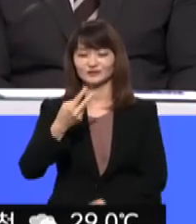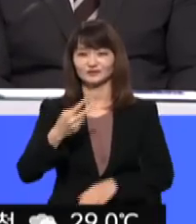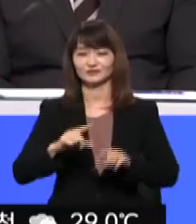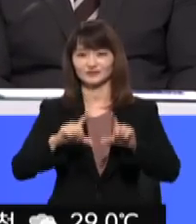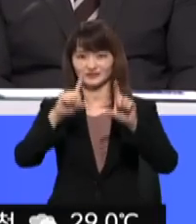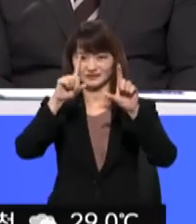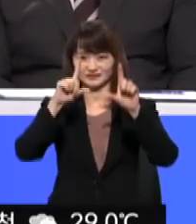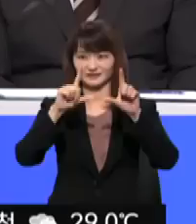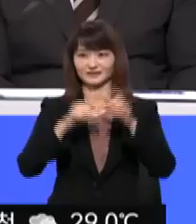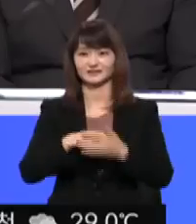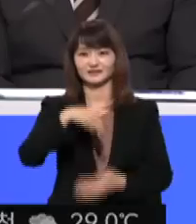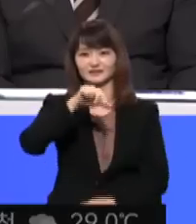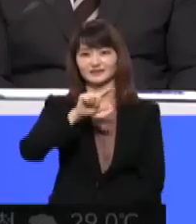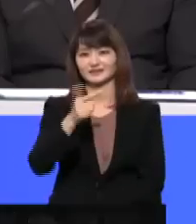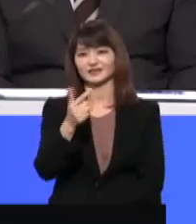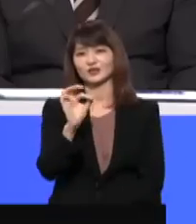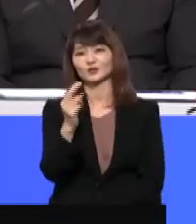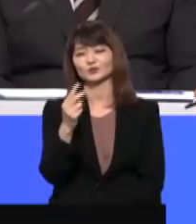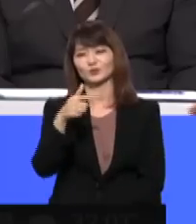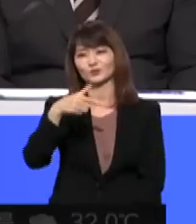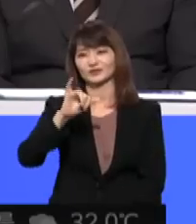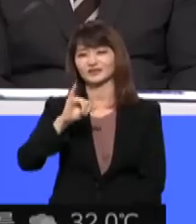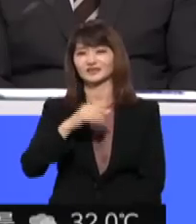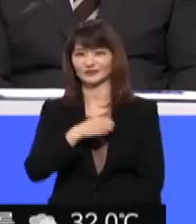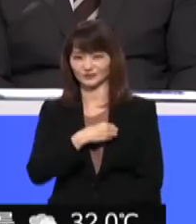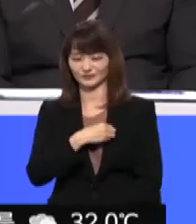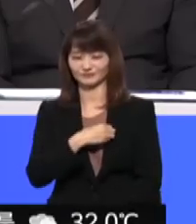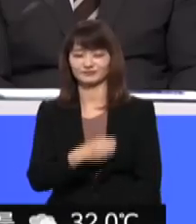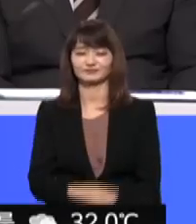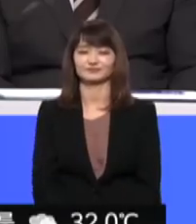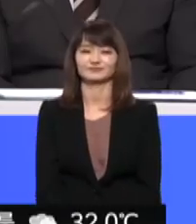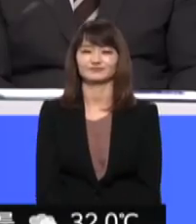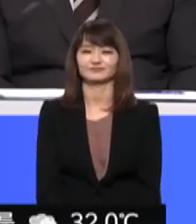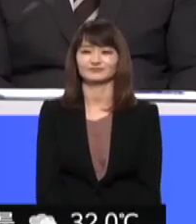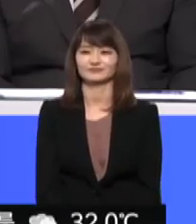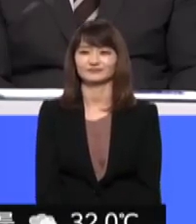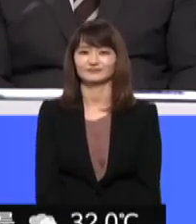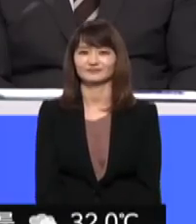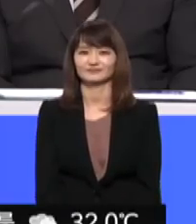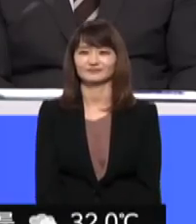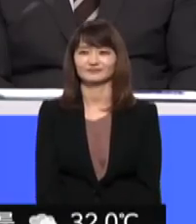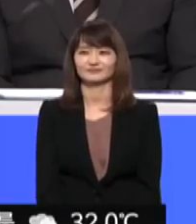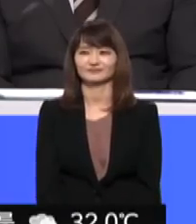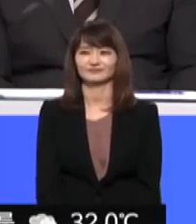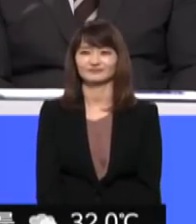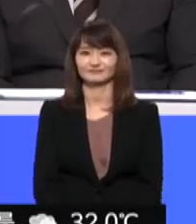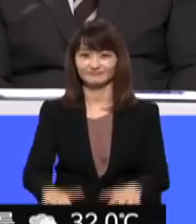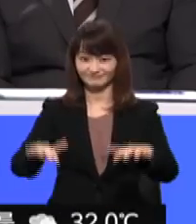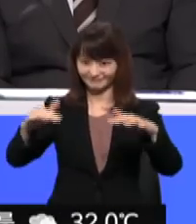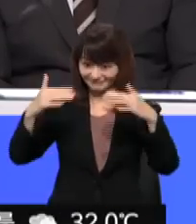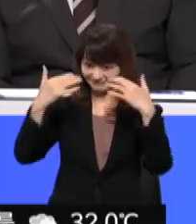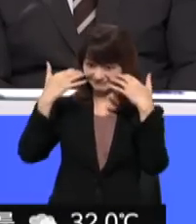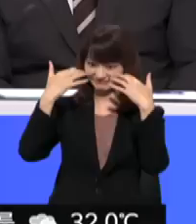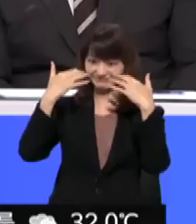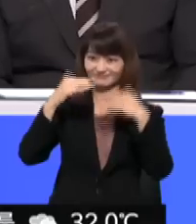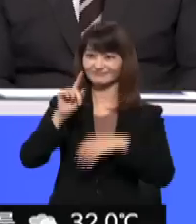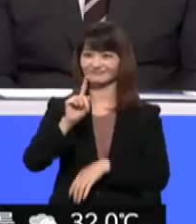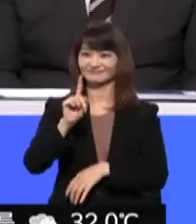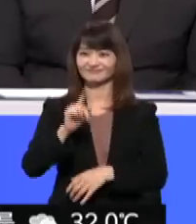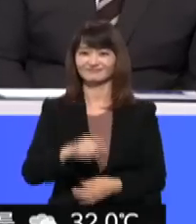91년생 전 용기 의원님이십니다 예 알겠습니다 한번 다시 주목을 한번